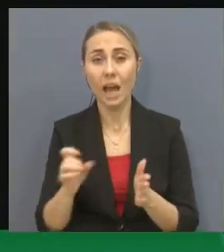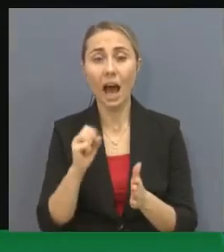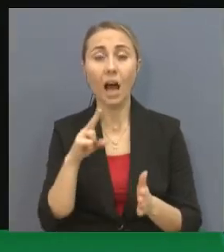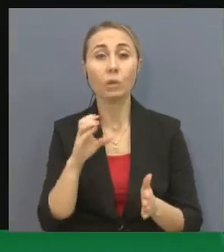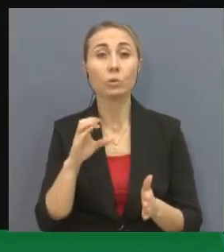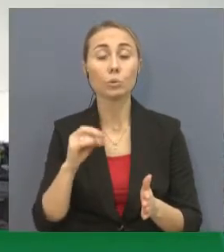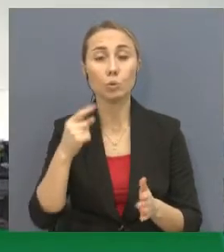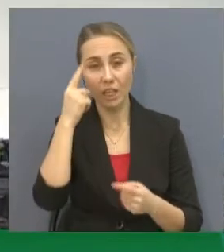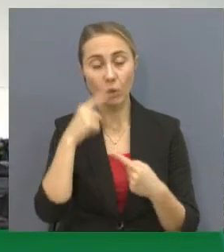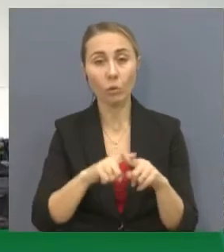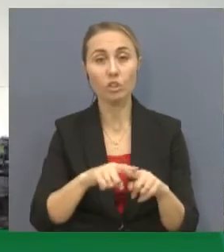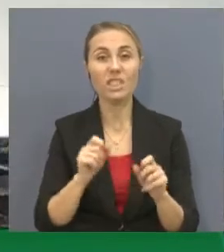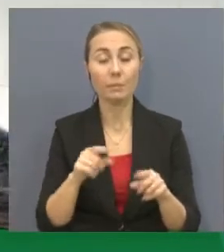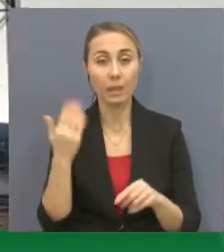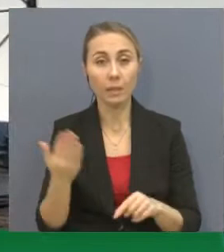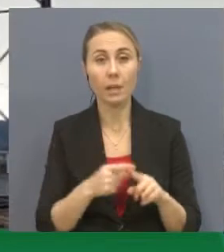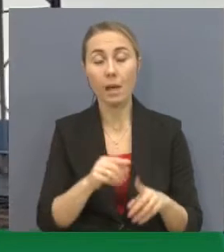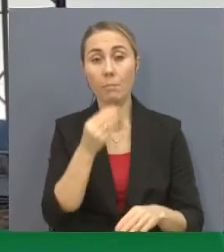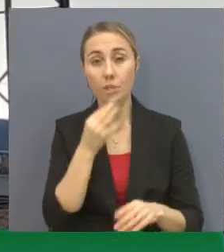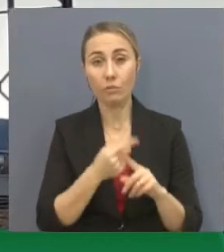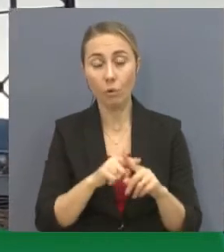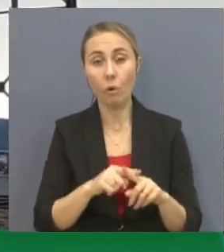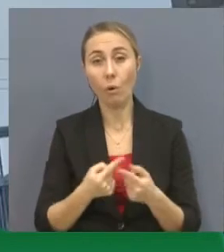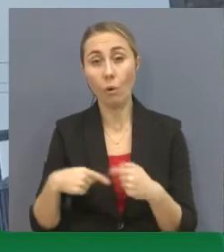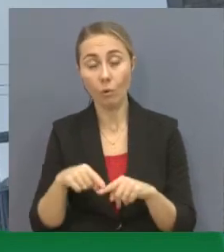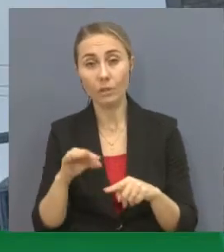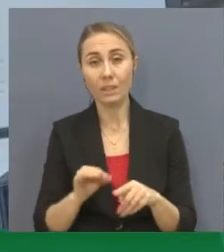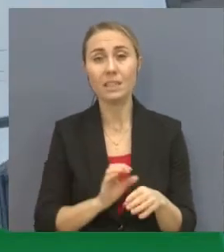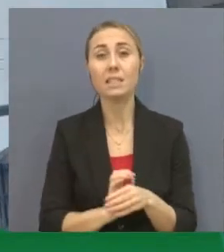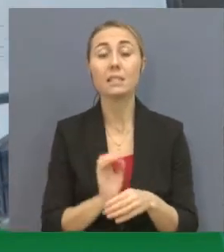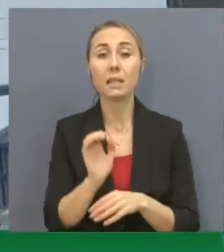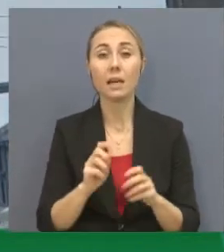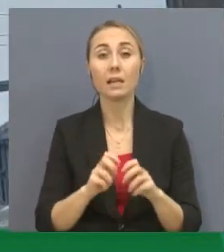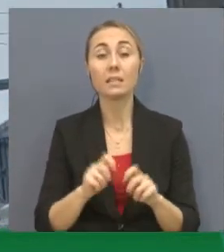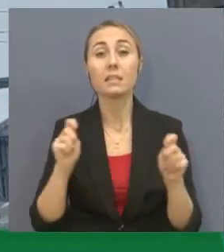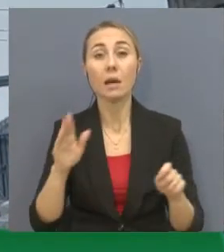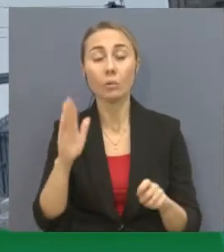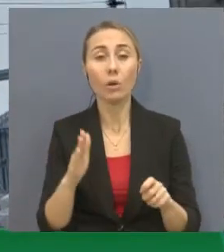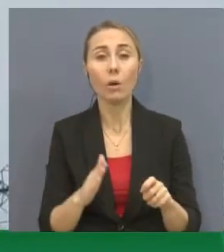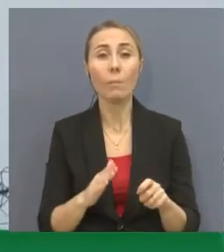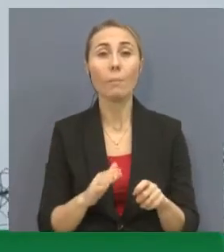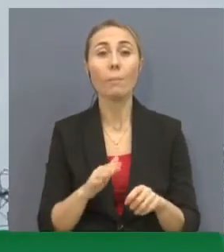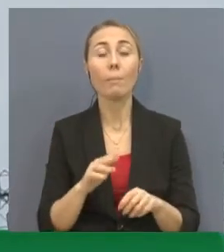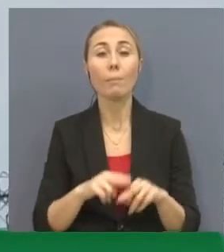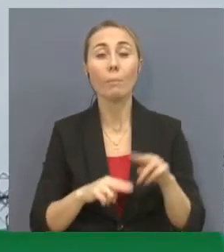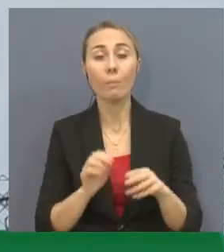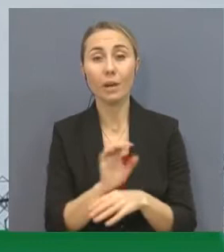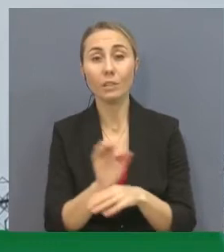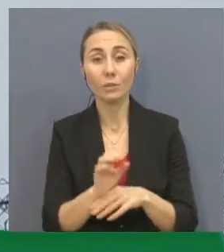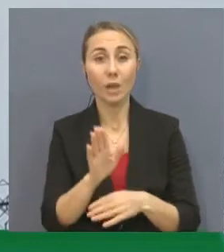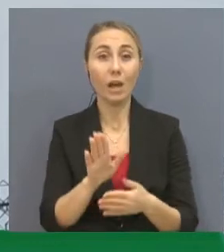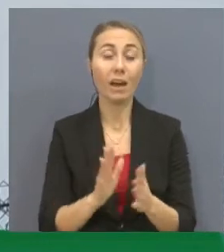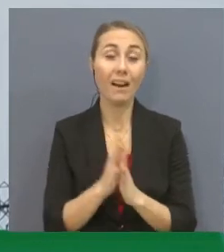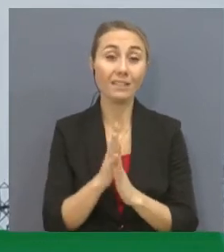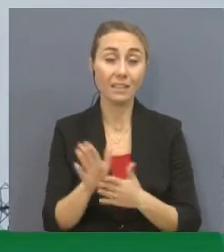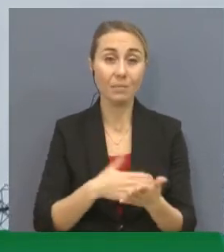степногорске пищевой отрасли промышленности концу года к запуску готовится завод по производству растительного масла в лондонском районе это